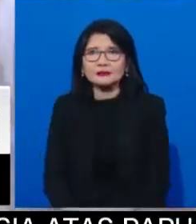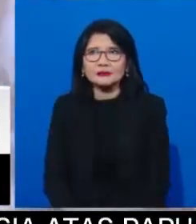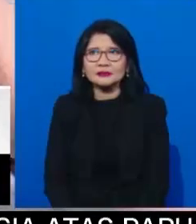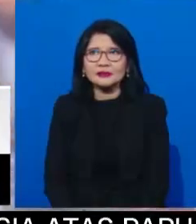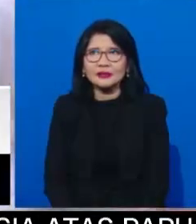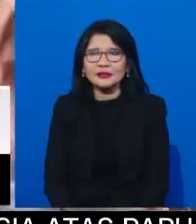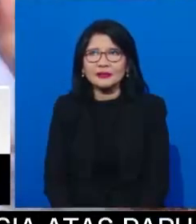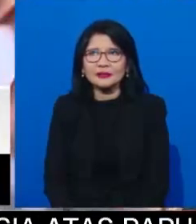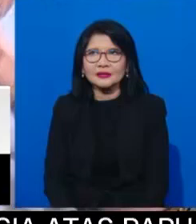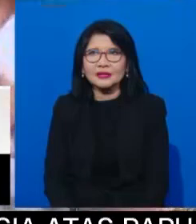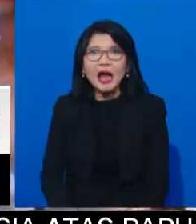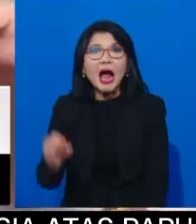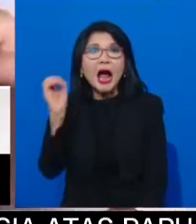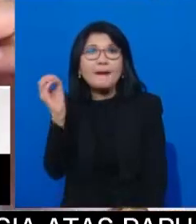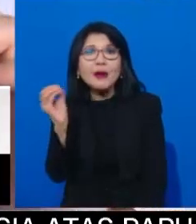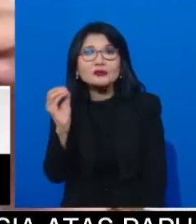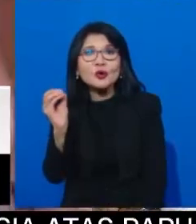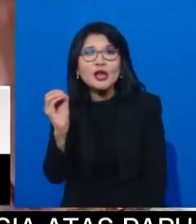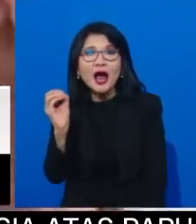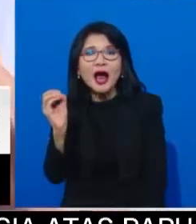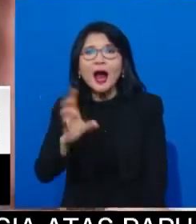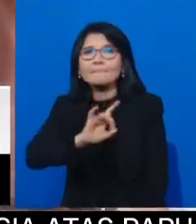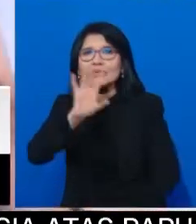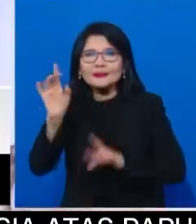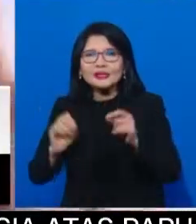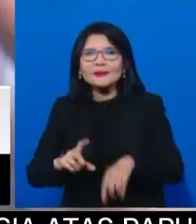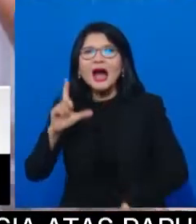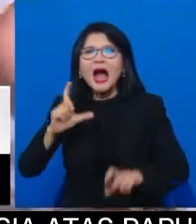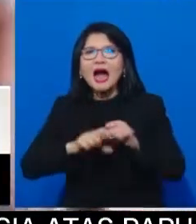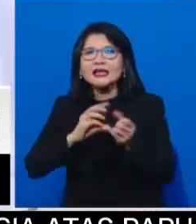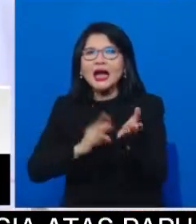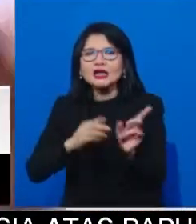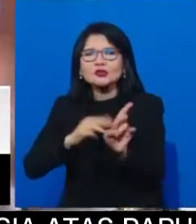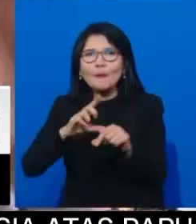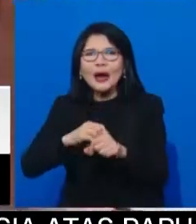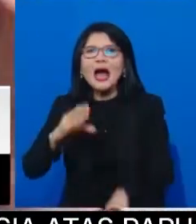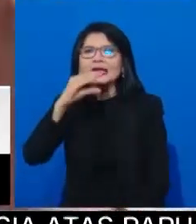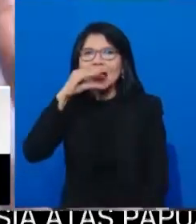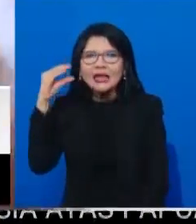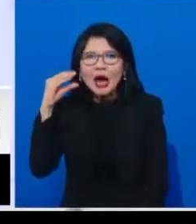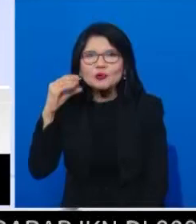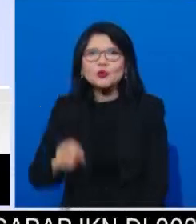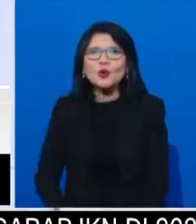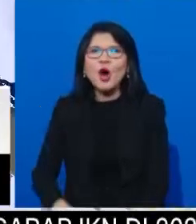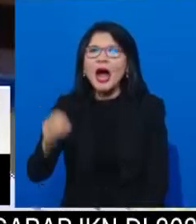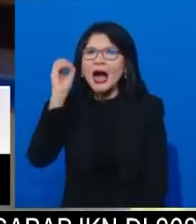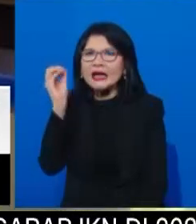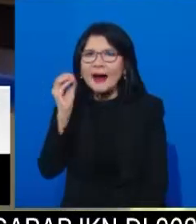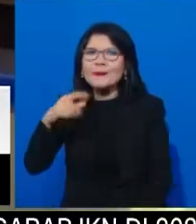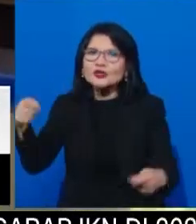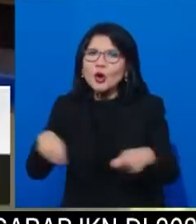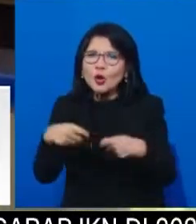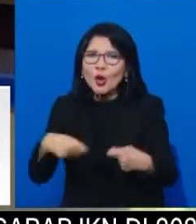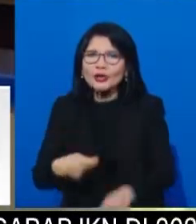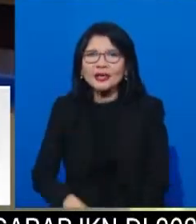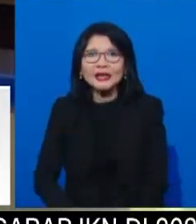ininya beragam, baksonya beragam. Ada siomay, ada bakso, ada tahu, ada bakso goreng itu. Tidak hanya